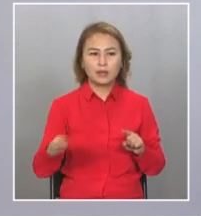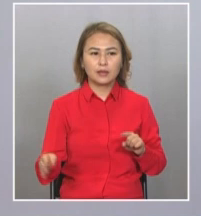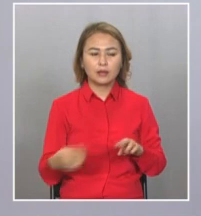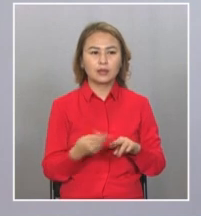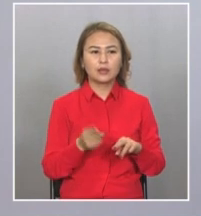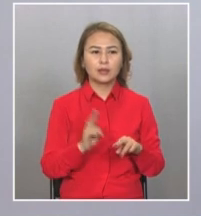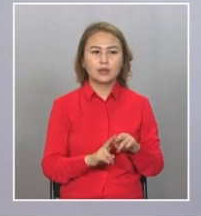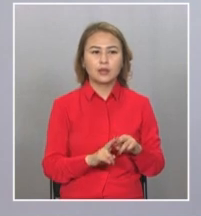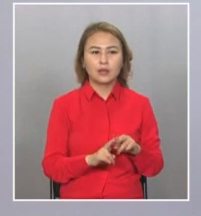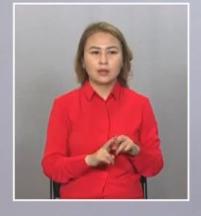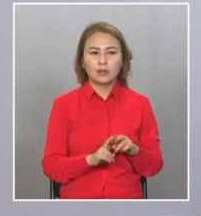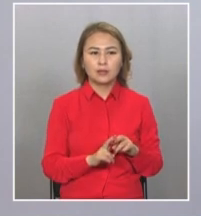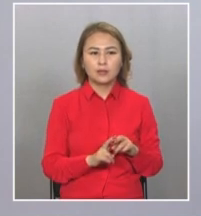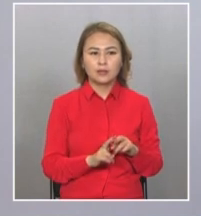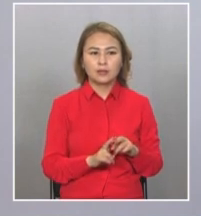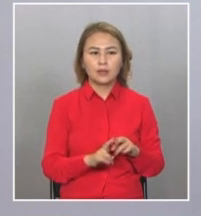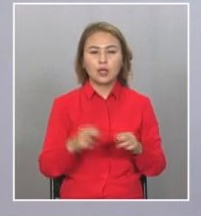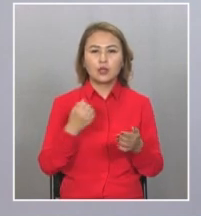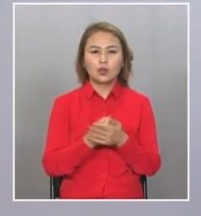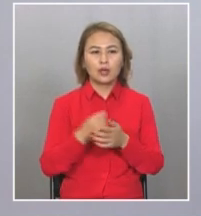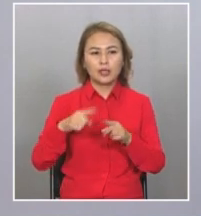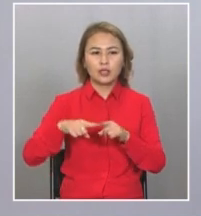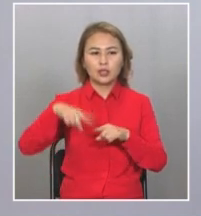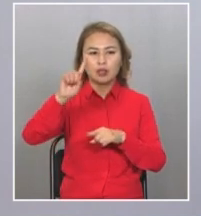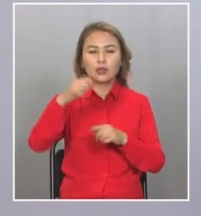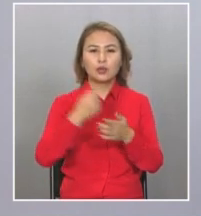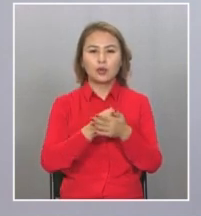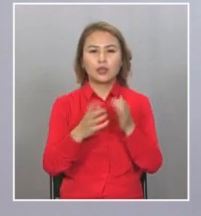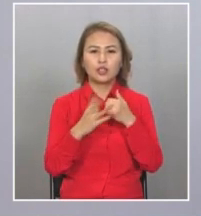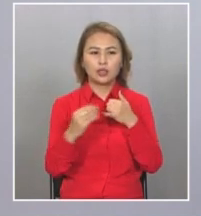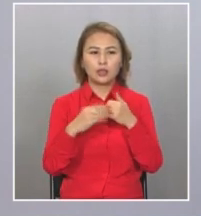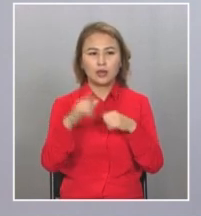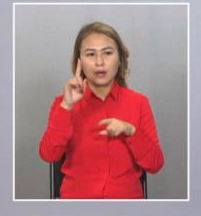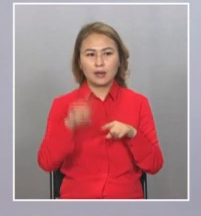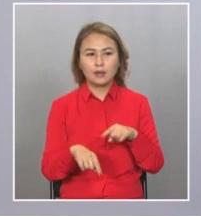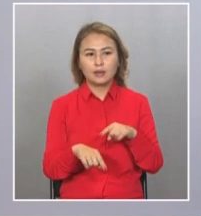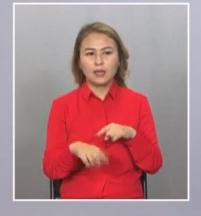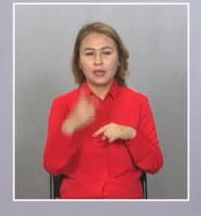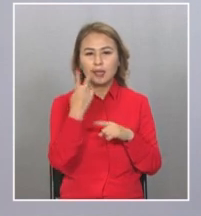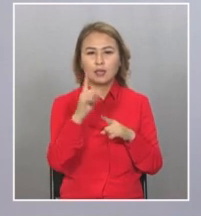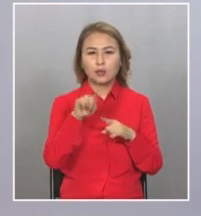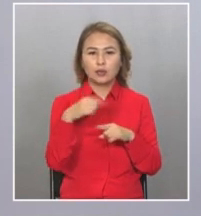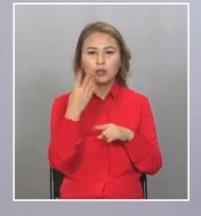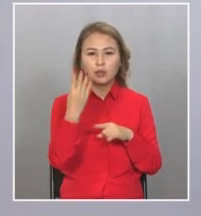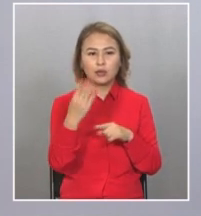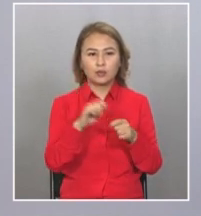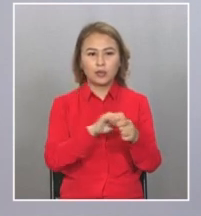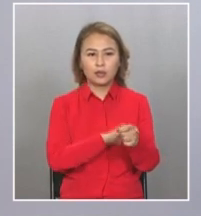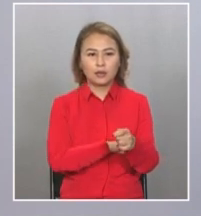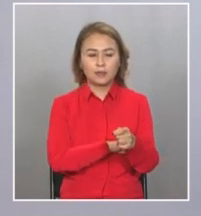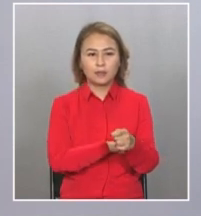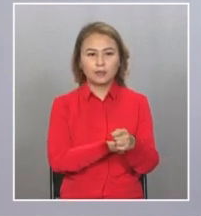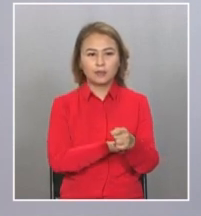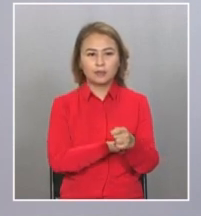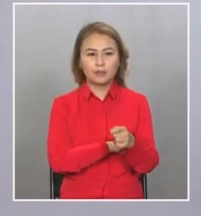жерде баспалдақтың жоғары шетінен жерге дейінгі қашықтық 2,14 метр дейді.